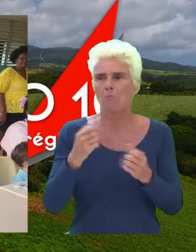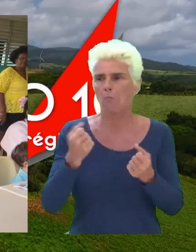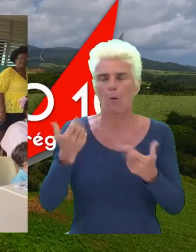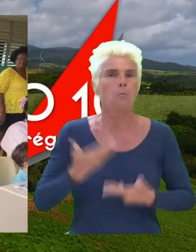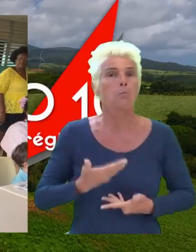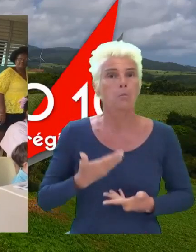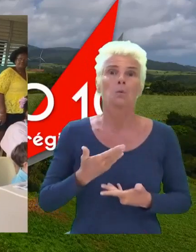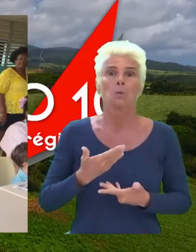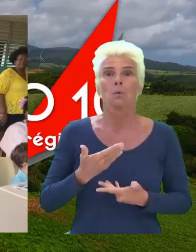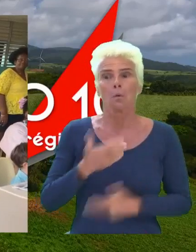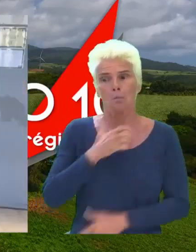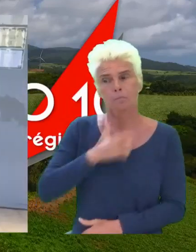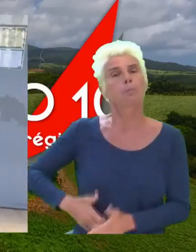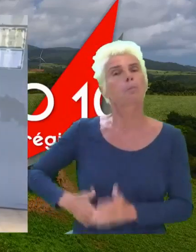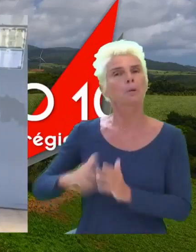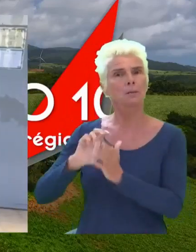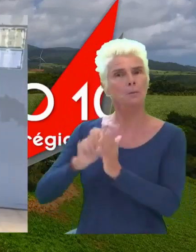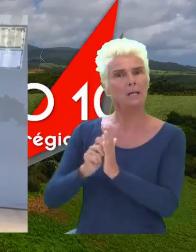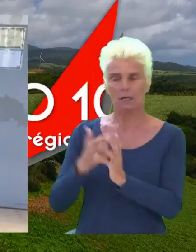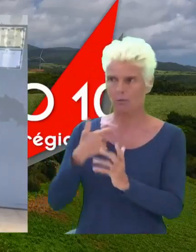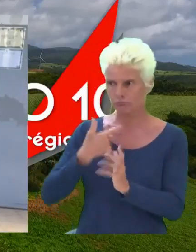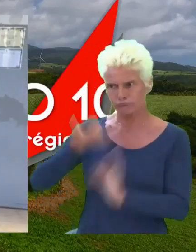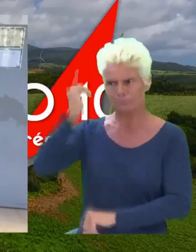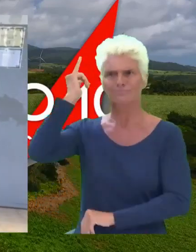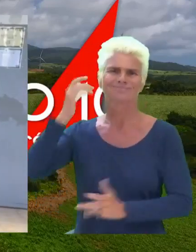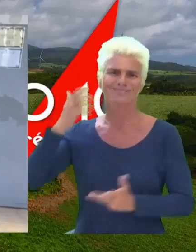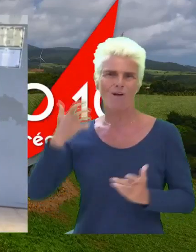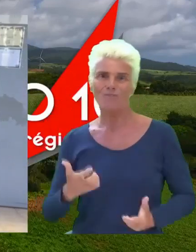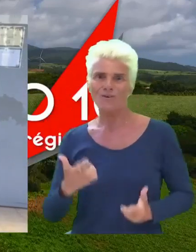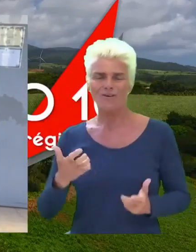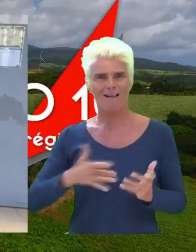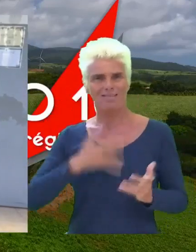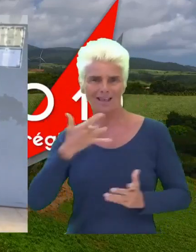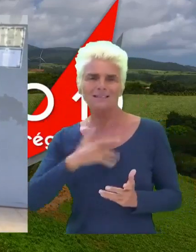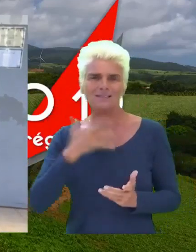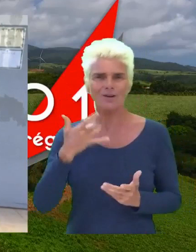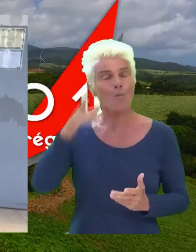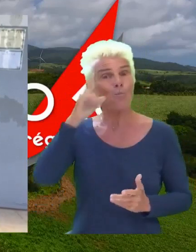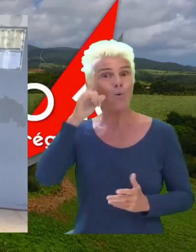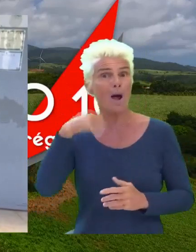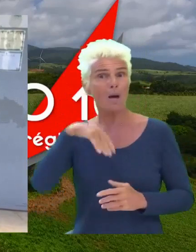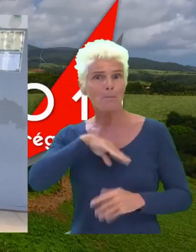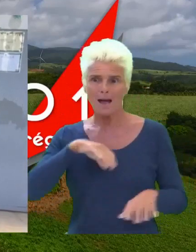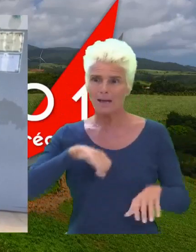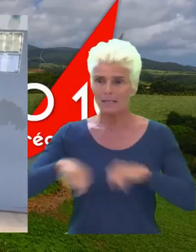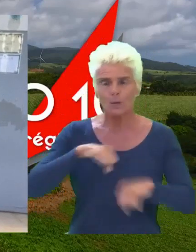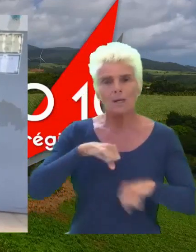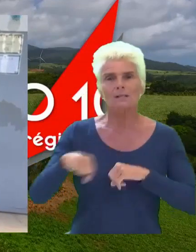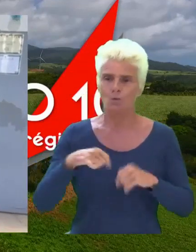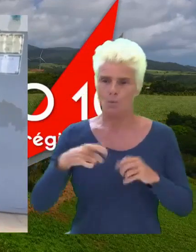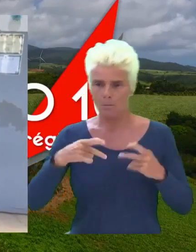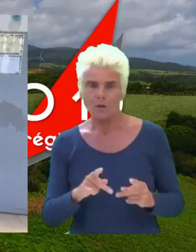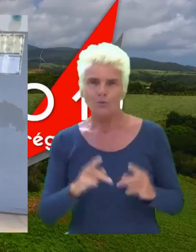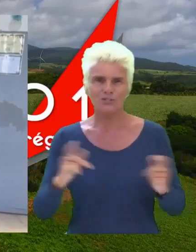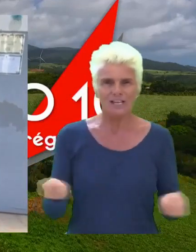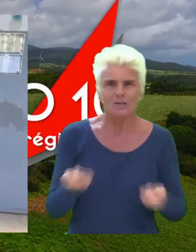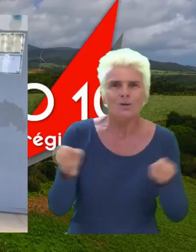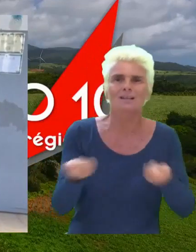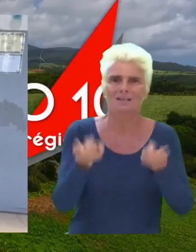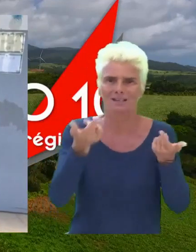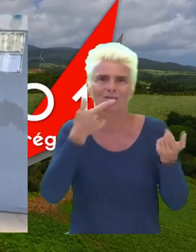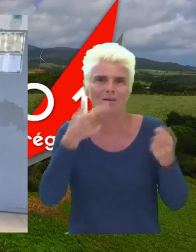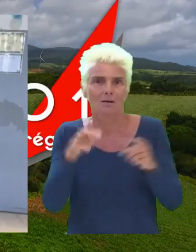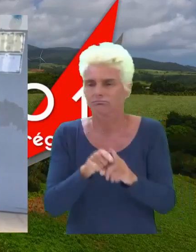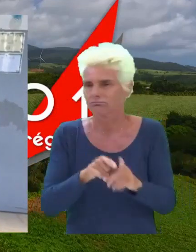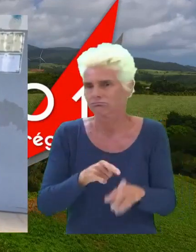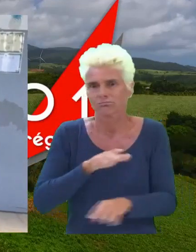la minicip de petitbour parce qu'il est vraiment il s'inscrit dans not actions éducatives pédagogiques qui